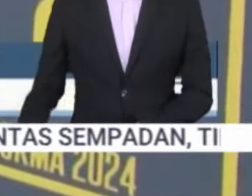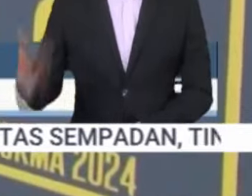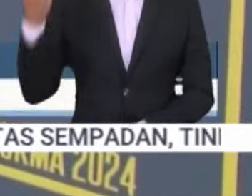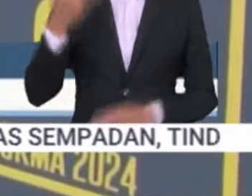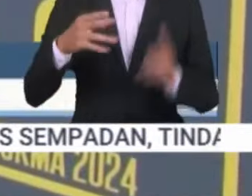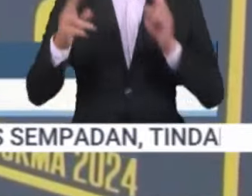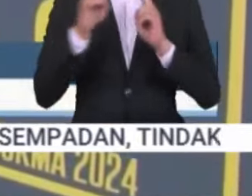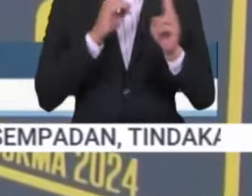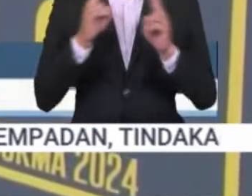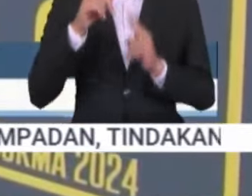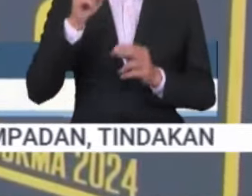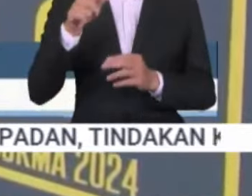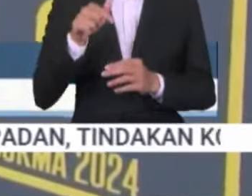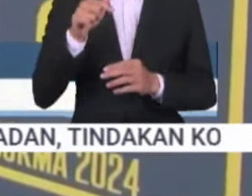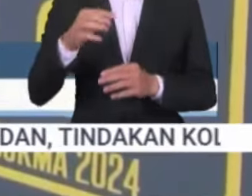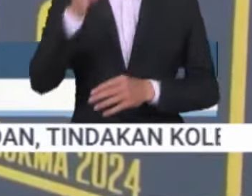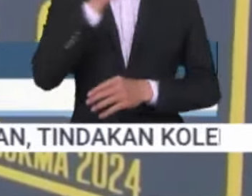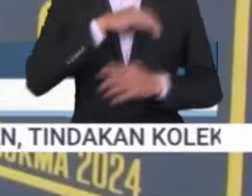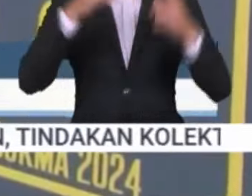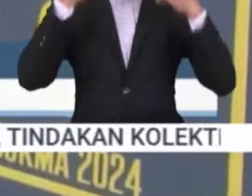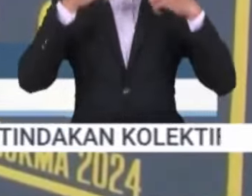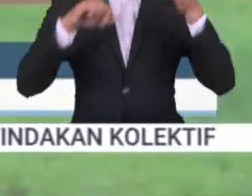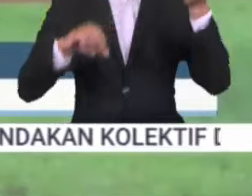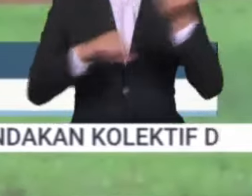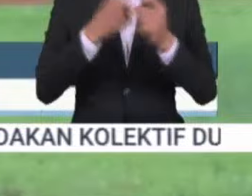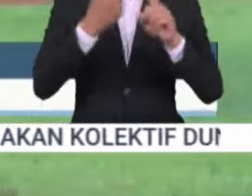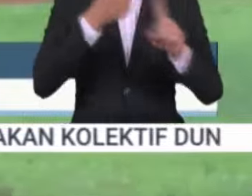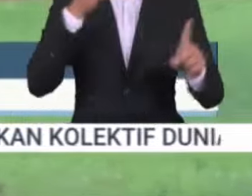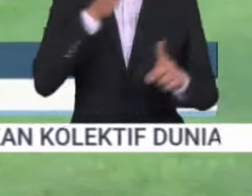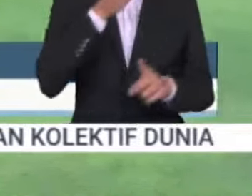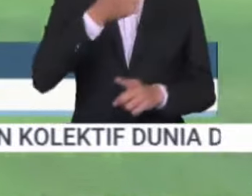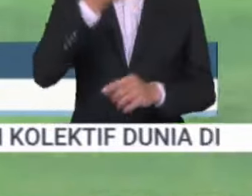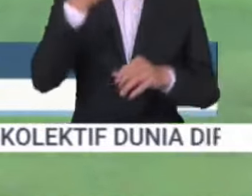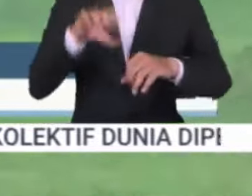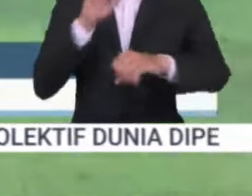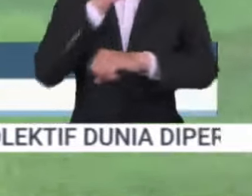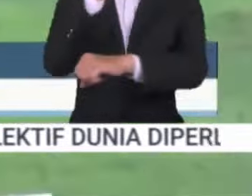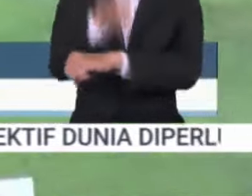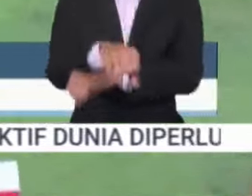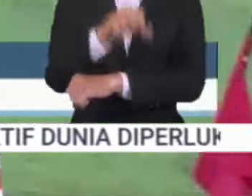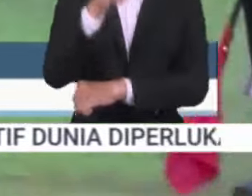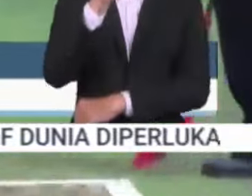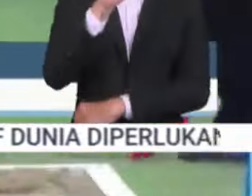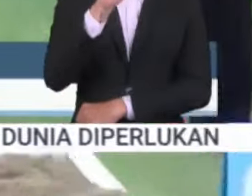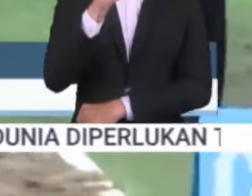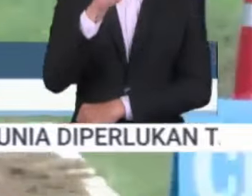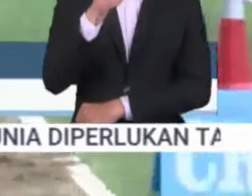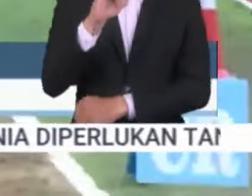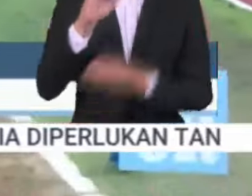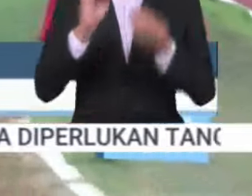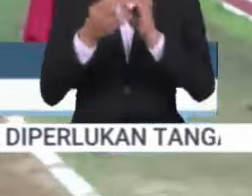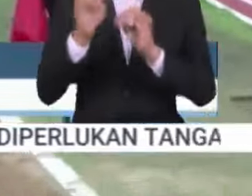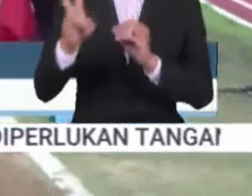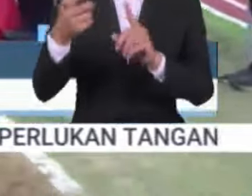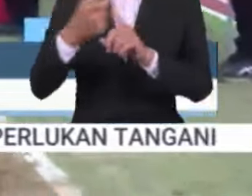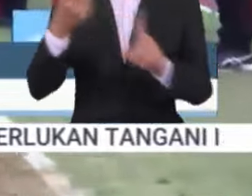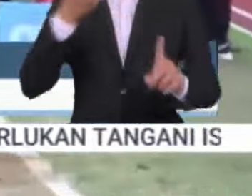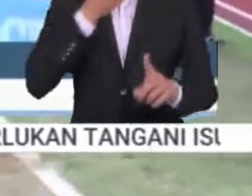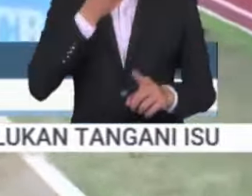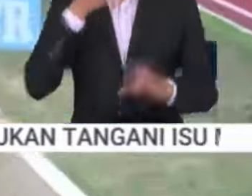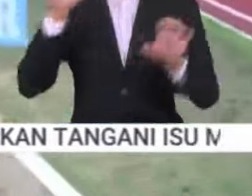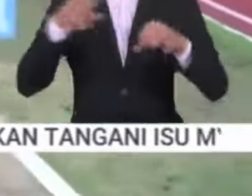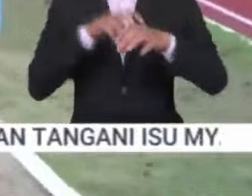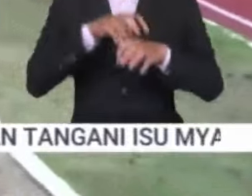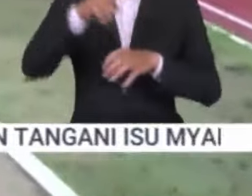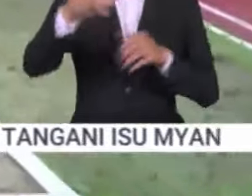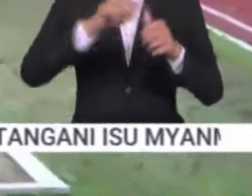Katanya kejayaan ini hasil sokongan dan dorongan ibunya. Nazwan menewaskan Muhammad Nur Fitri Abdullah di tempat kedua dari Perak yang membuat